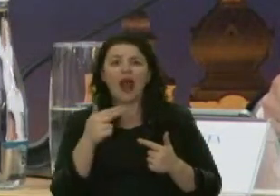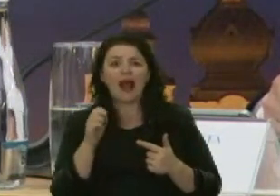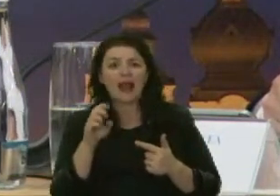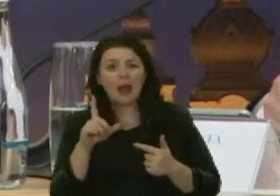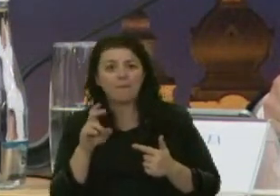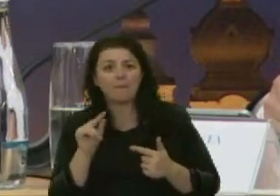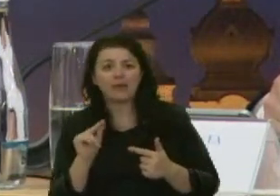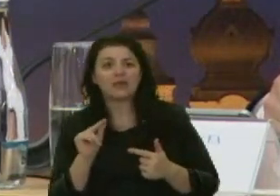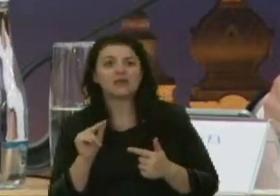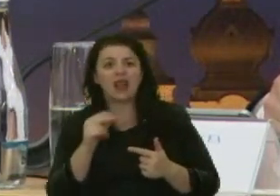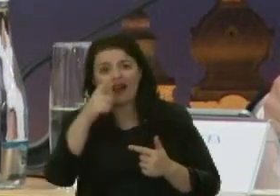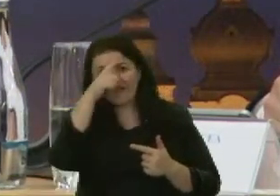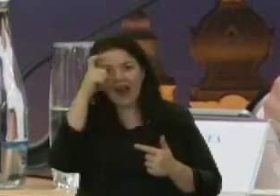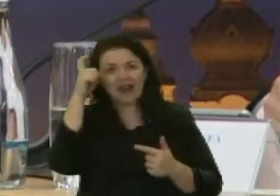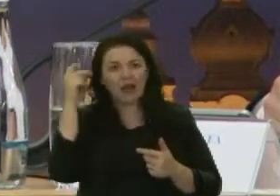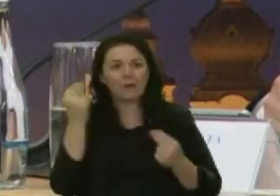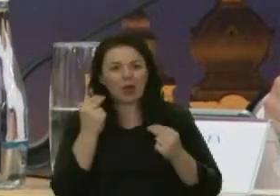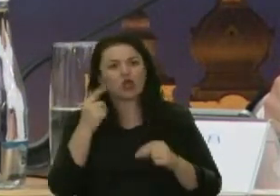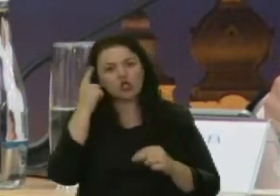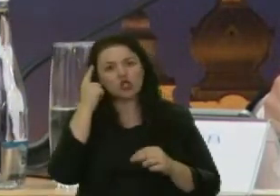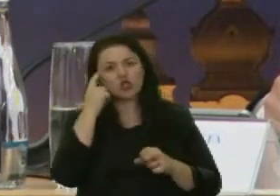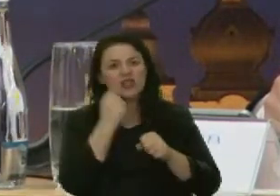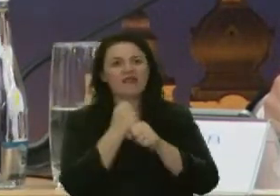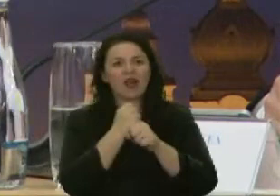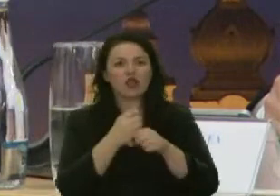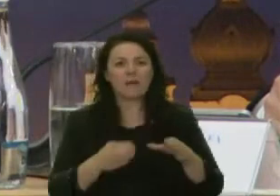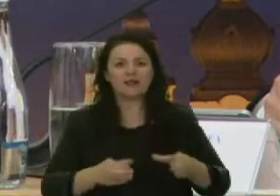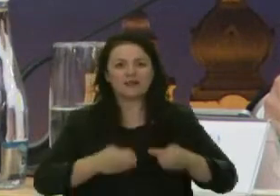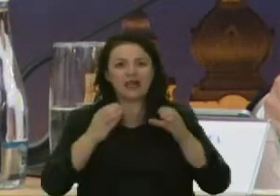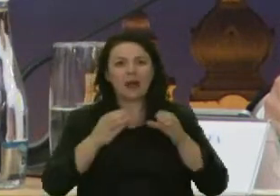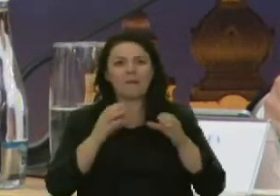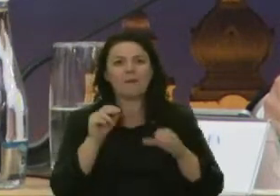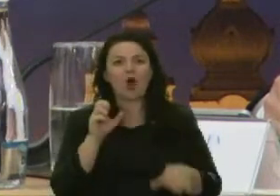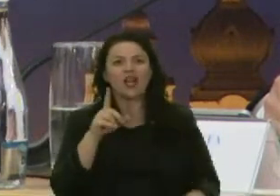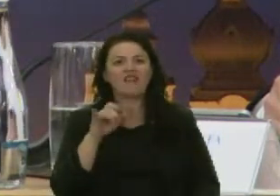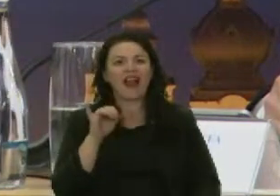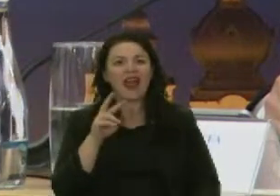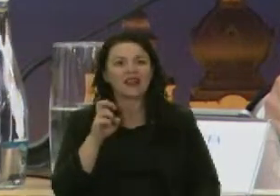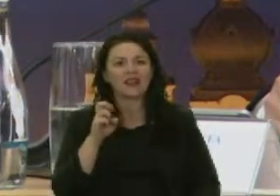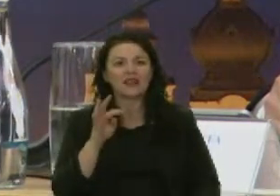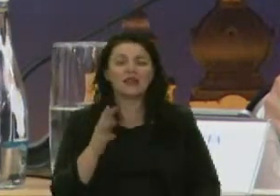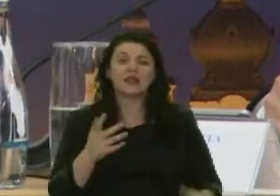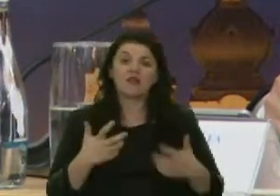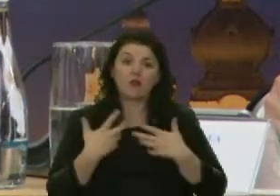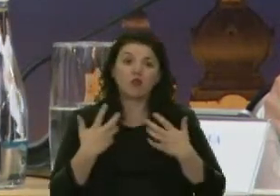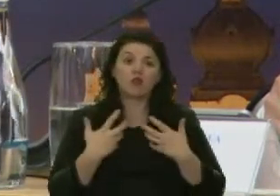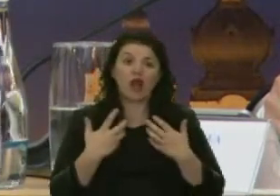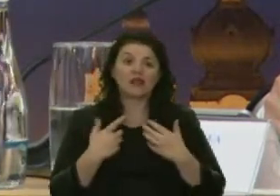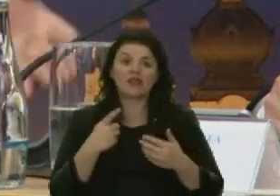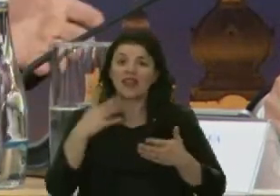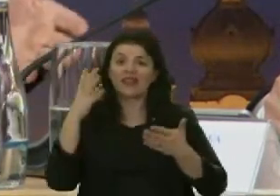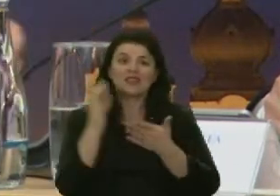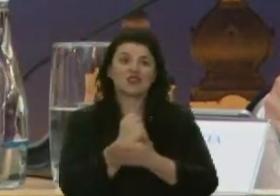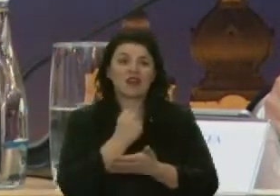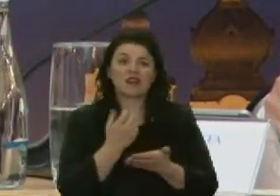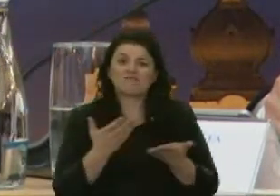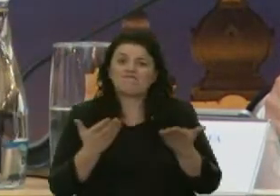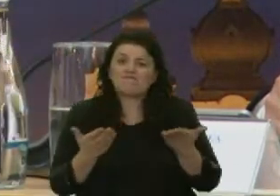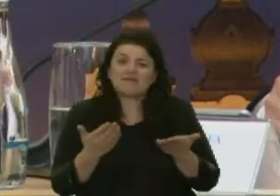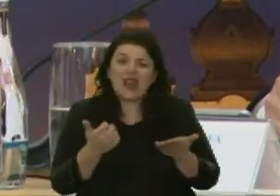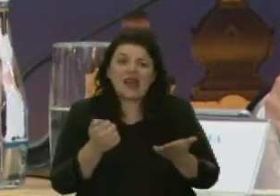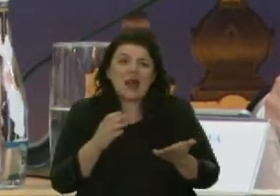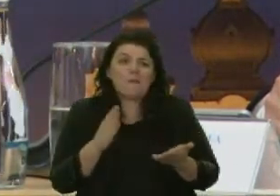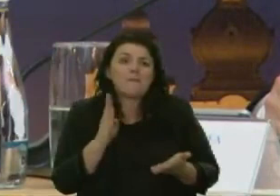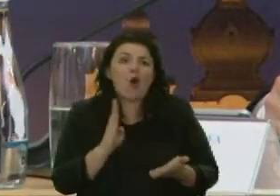reușit sportivă de excepție pentru că am știut să creăm această infrastructură aferentă ne am fi bucurat ca Ana Bogdan să fi câștigat când oi pe